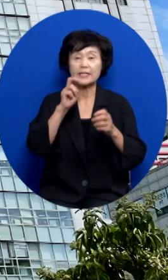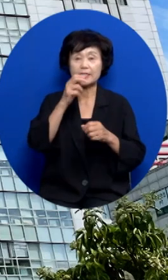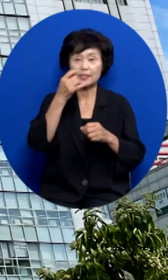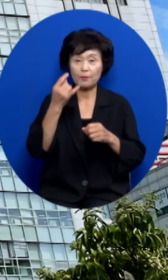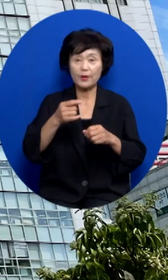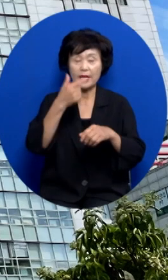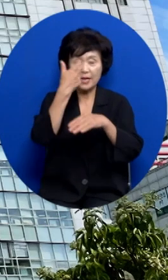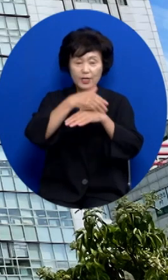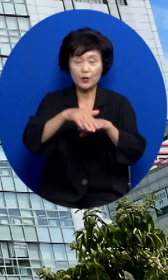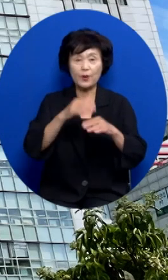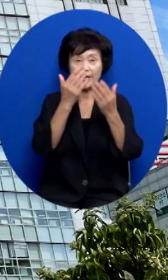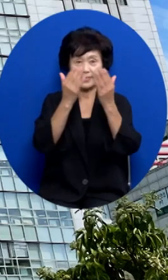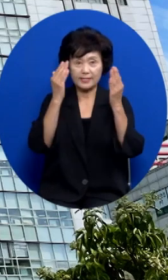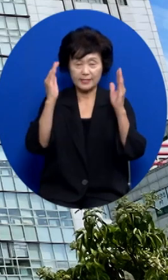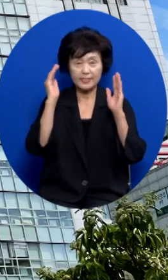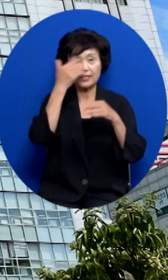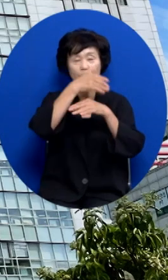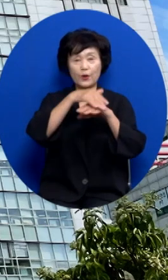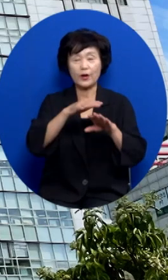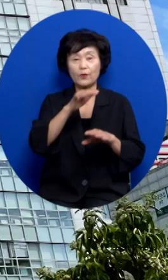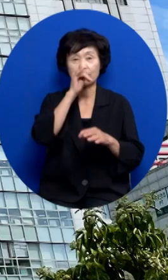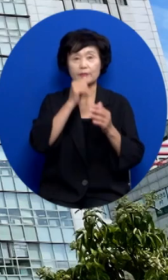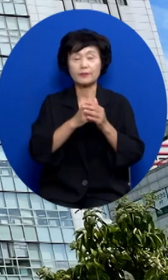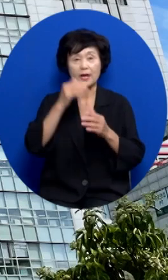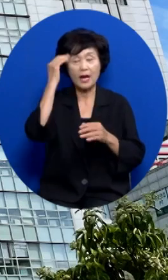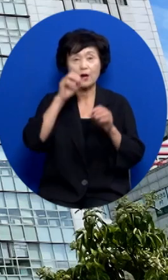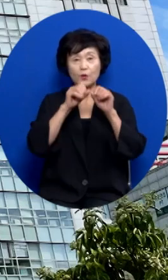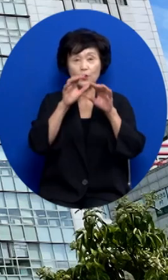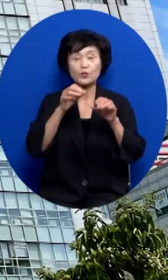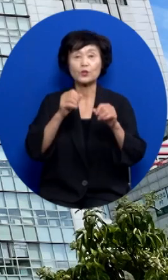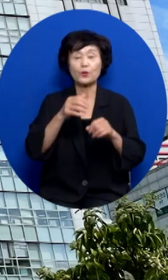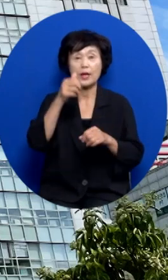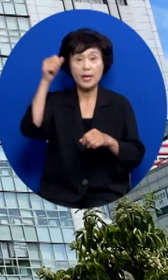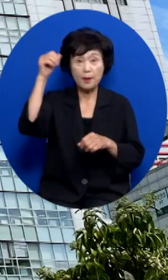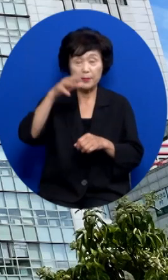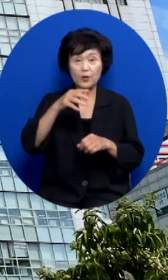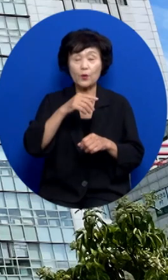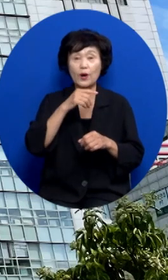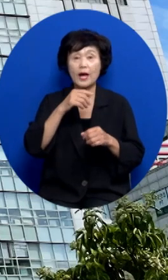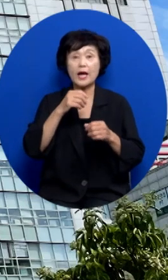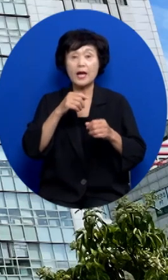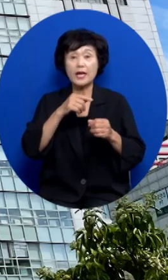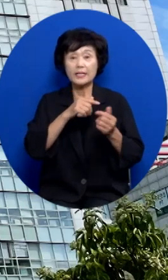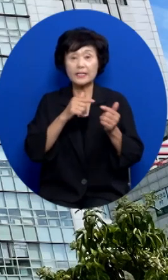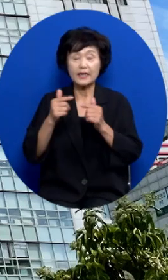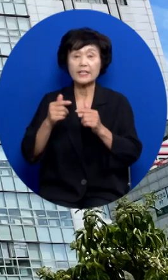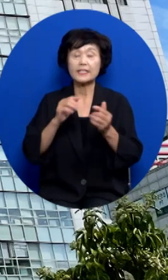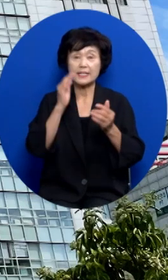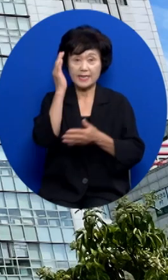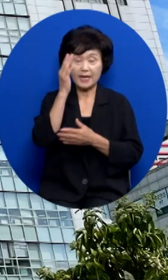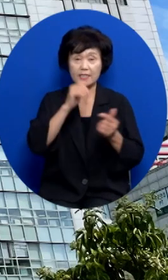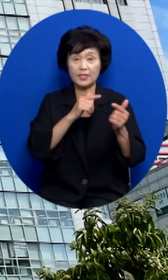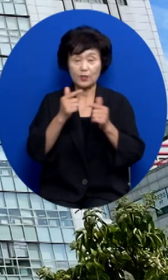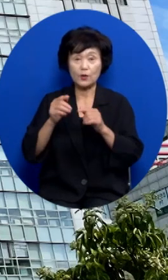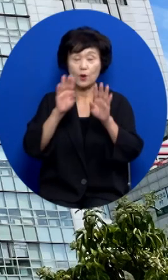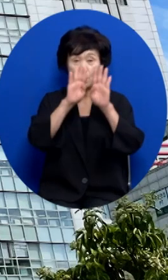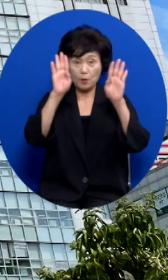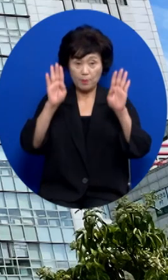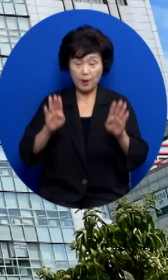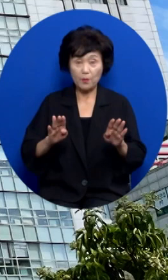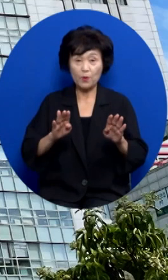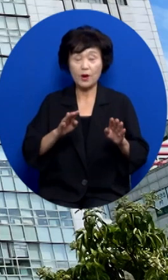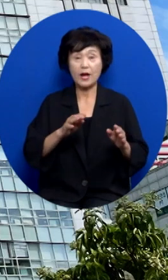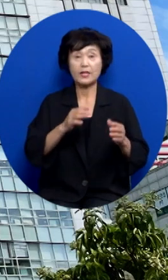전시를 진행합니다. 전시 주제는 한국 선교의 빛과 빛, 복음의 빛 흩어진 이야기들로 박물관 소장 자료